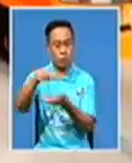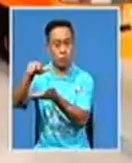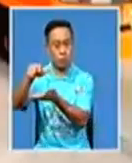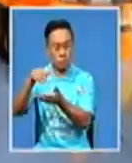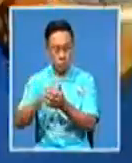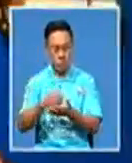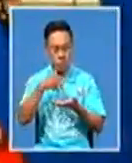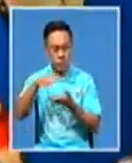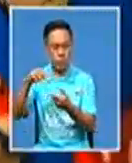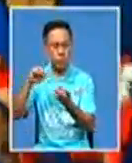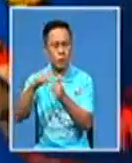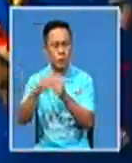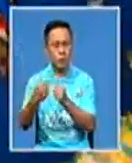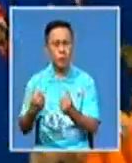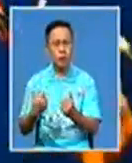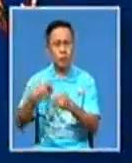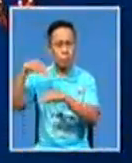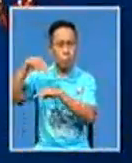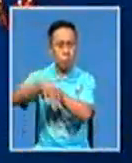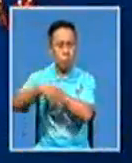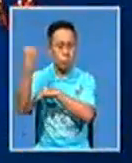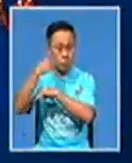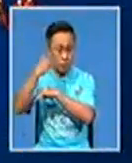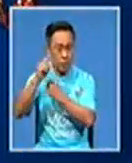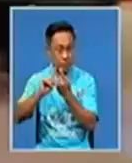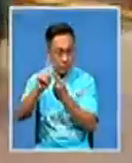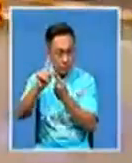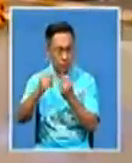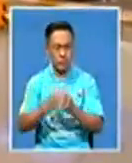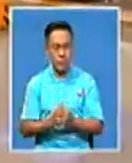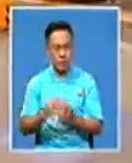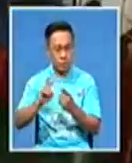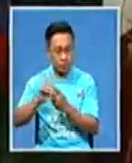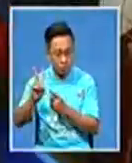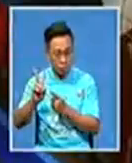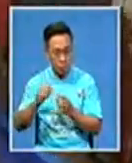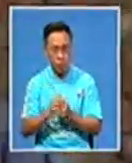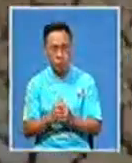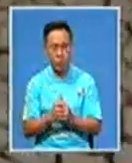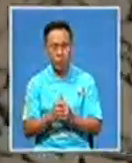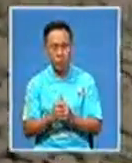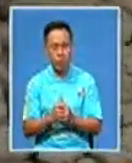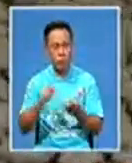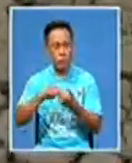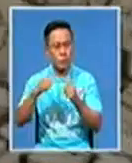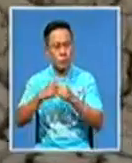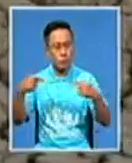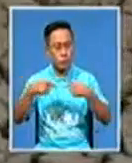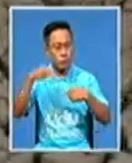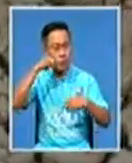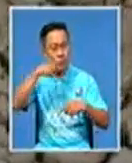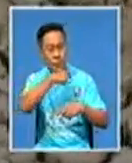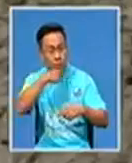ทำให้การส่งออกของเราลดลงนะนั่นก็สร้างปัญหาประการแรกประการที่สองเราก็ประสบภัยแล้งซึ่งข